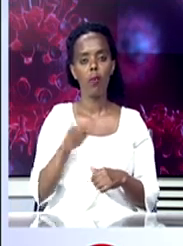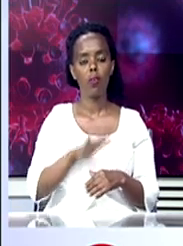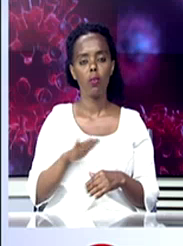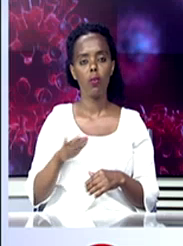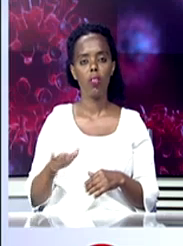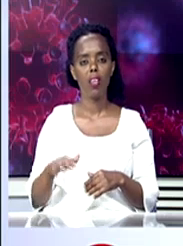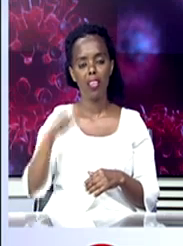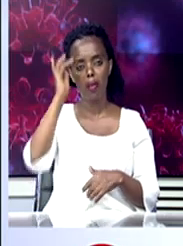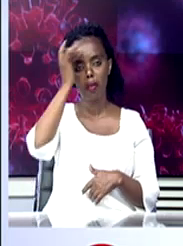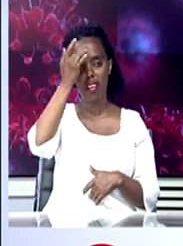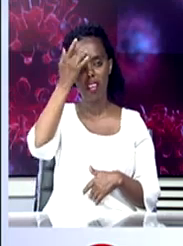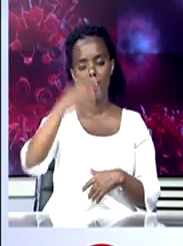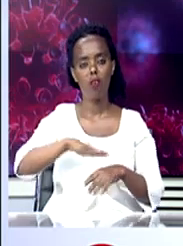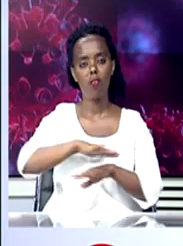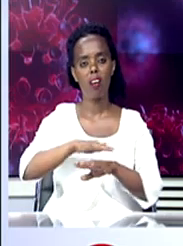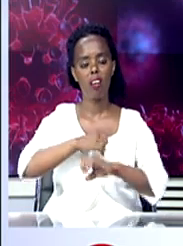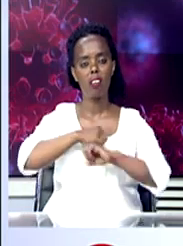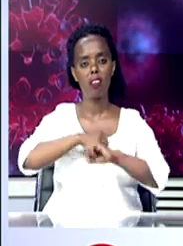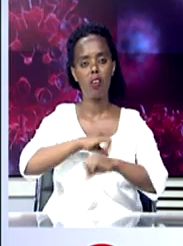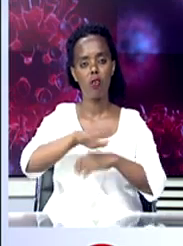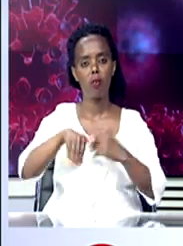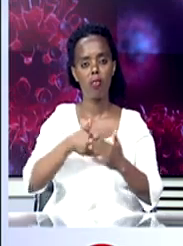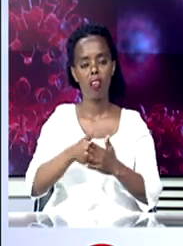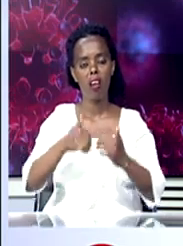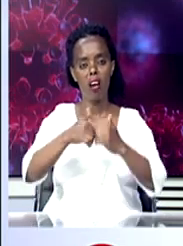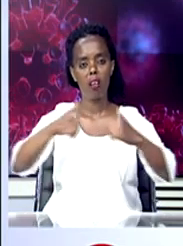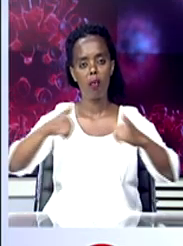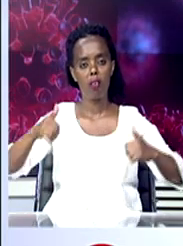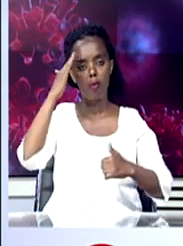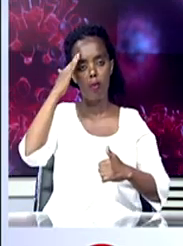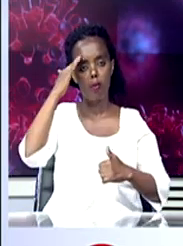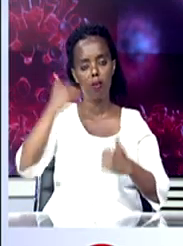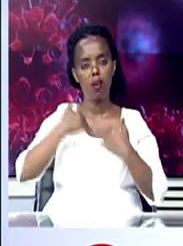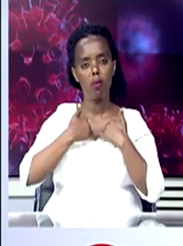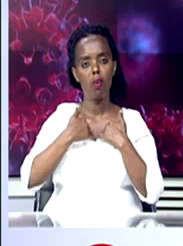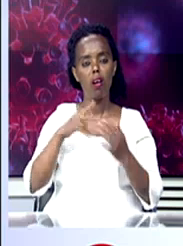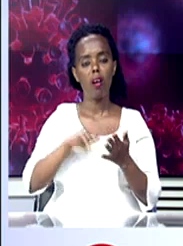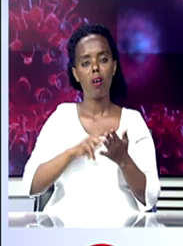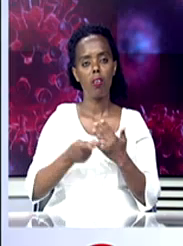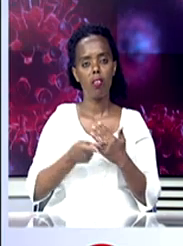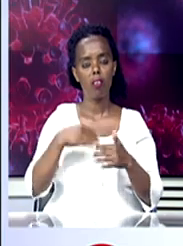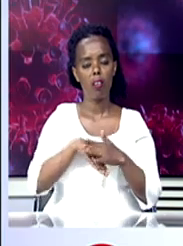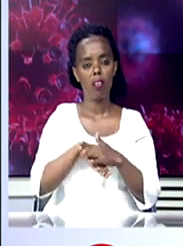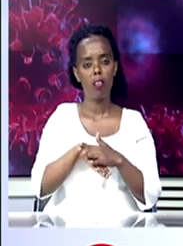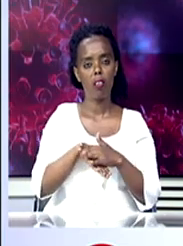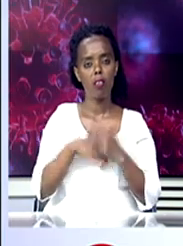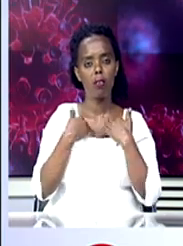wantoota dhibee kana ittiin ofirraa ittisuun barbaachisu hundumaa adda baasanii beekuu akka qaban karoora keenya irrattis kan jiru